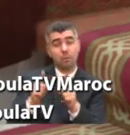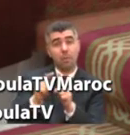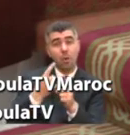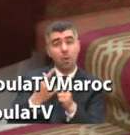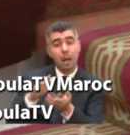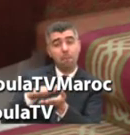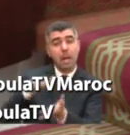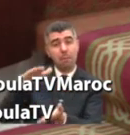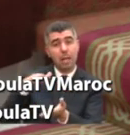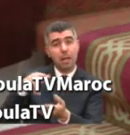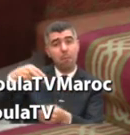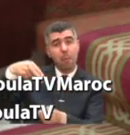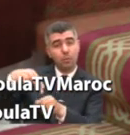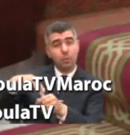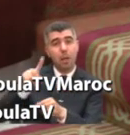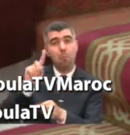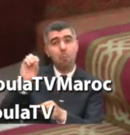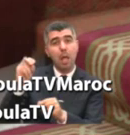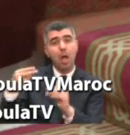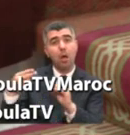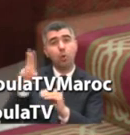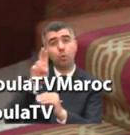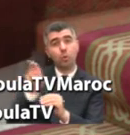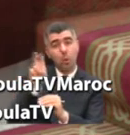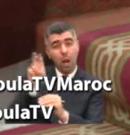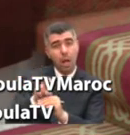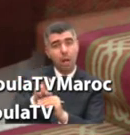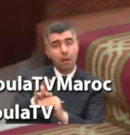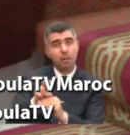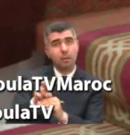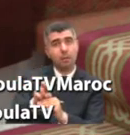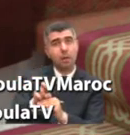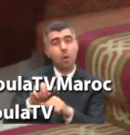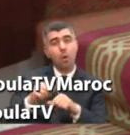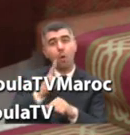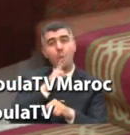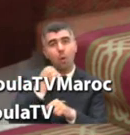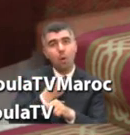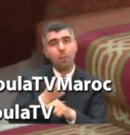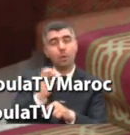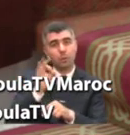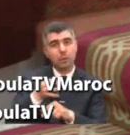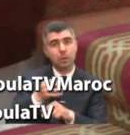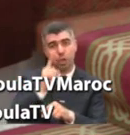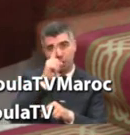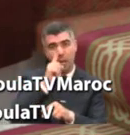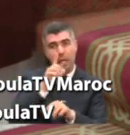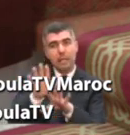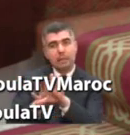دولار خاصة الحكومة ذاك الوقت غتاخذ تدابير، وهي الآن بصدد اتخاذ